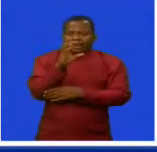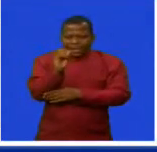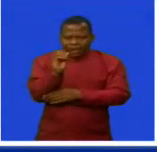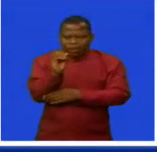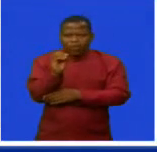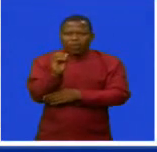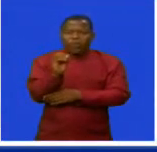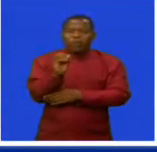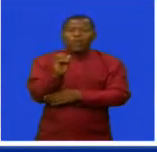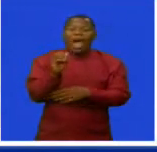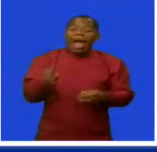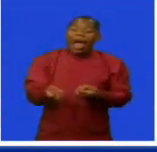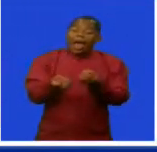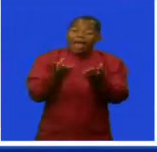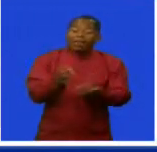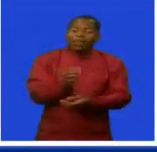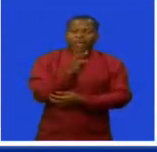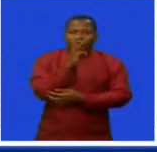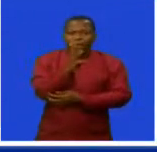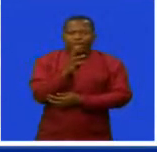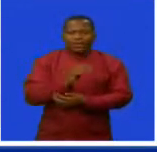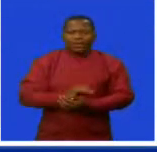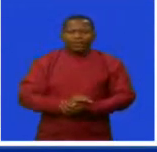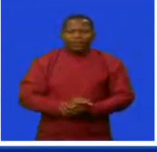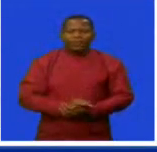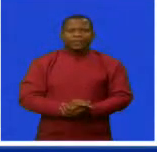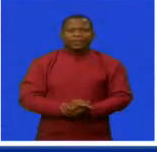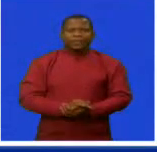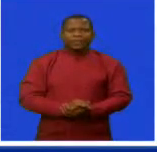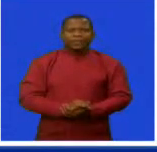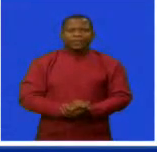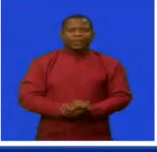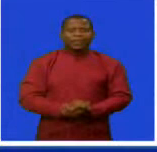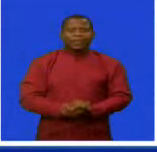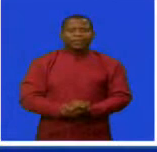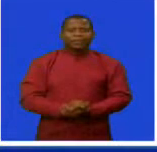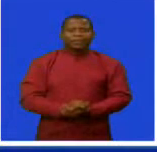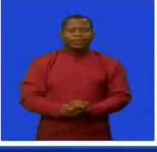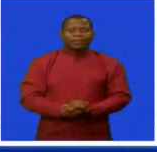lasiphohlongo eTindzabeni kubika Sonto Mlangeni nginamuzi Mkhonda kaManzini.